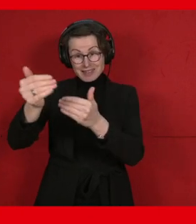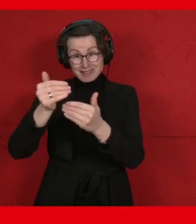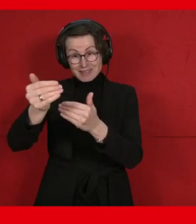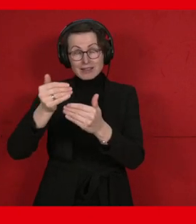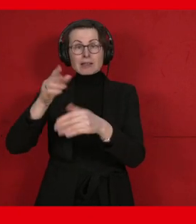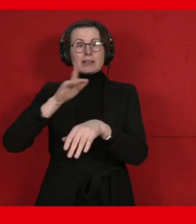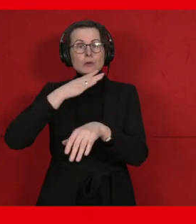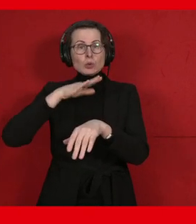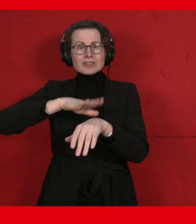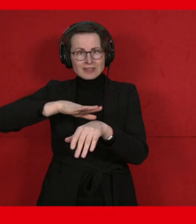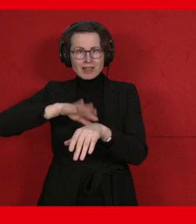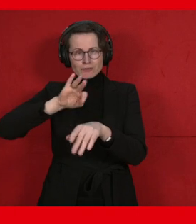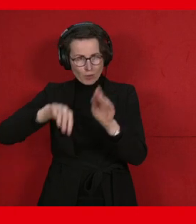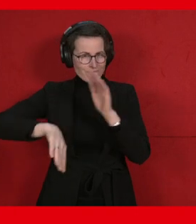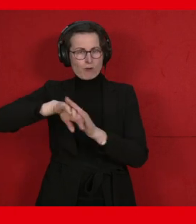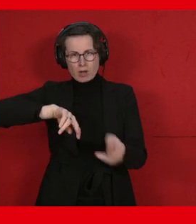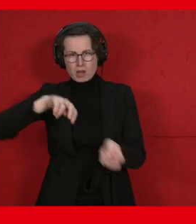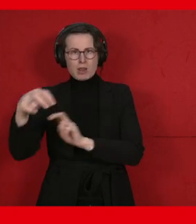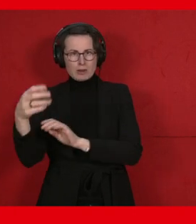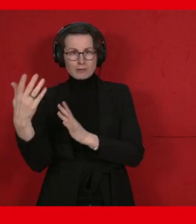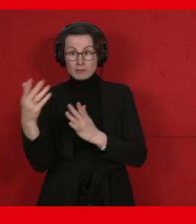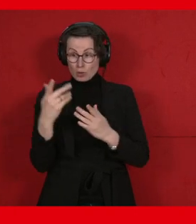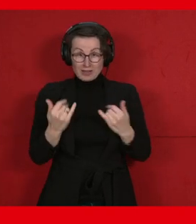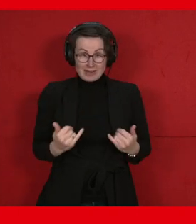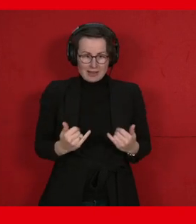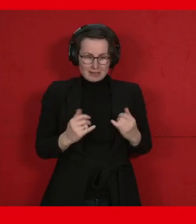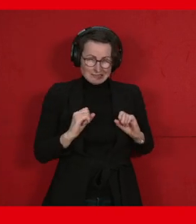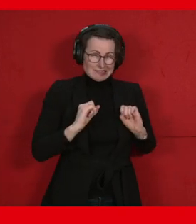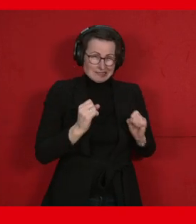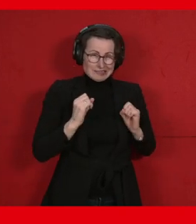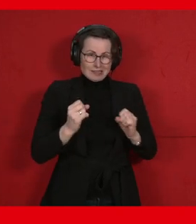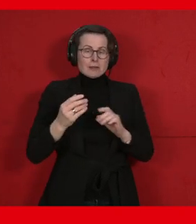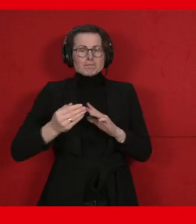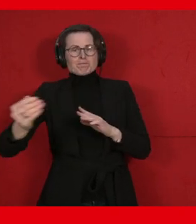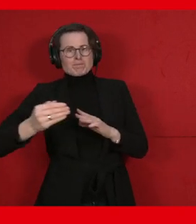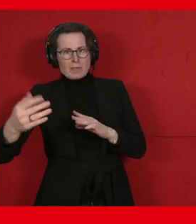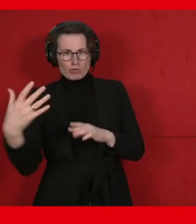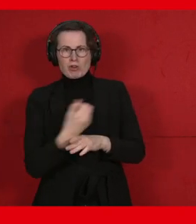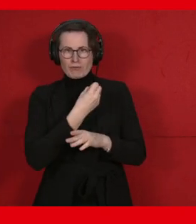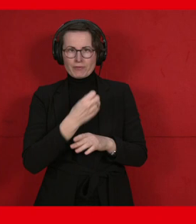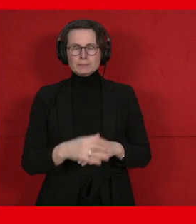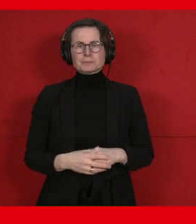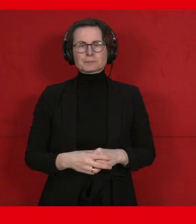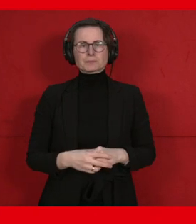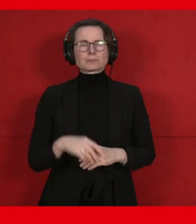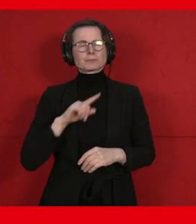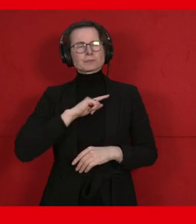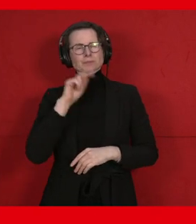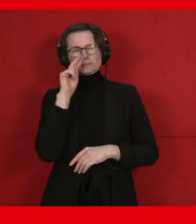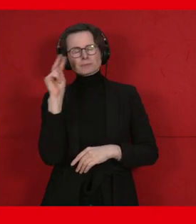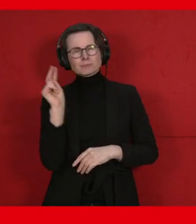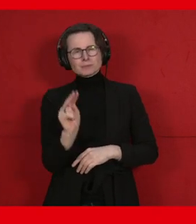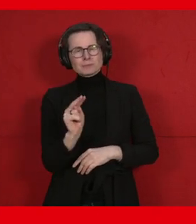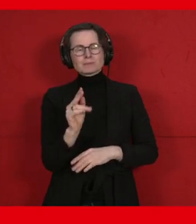haben. Aber das heißt natürlich, dass wir da jetzt ranklotzen müssen. Und ich sehe tatsächlich auf der einen